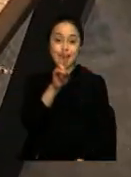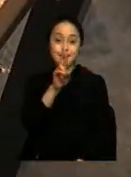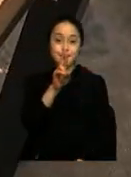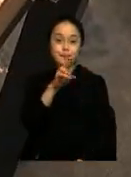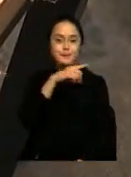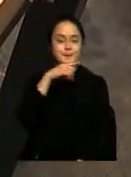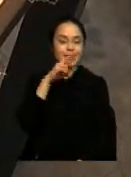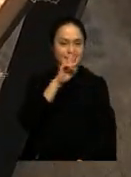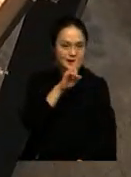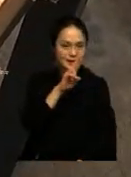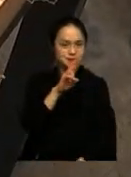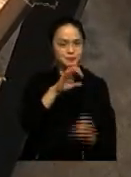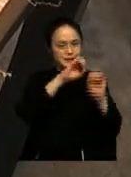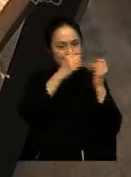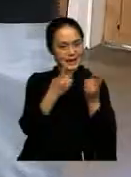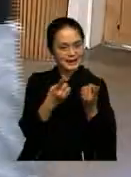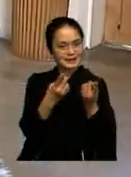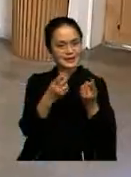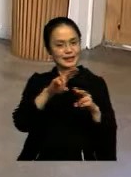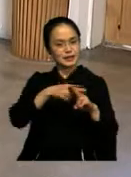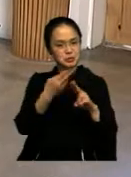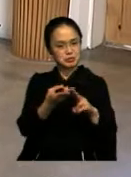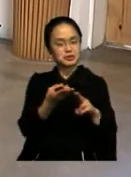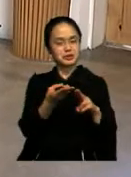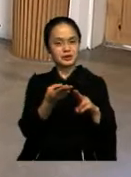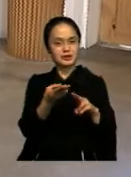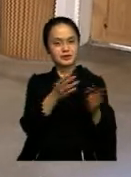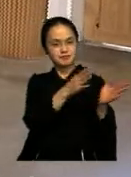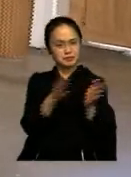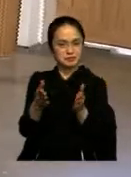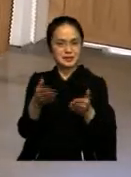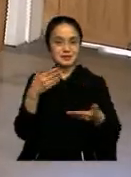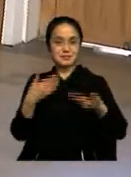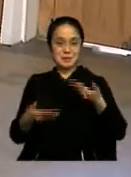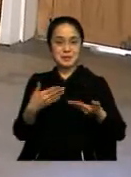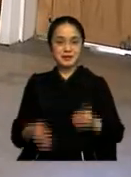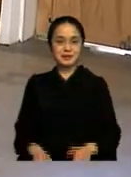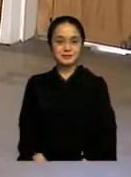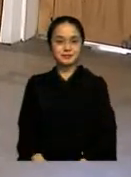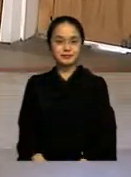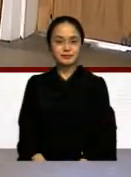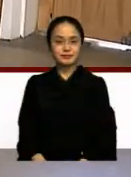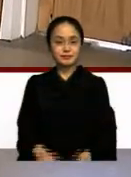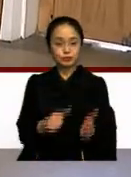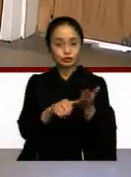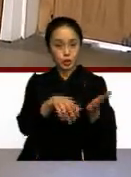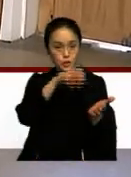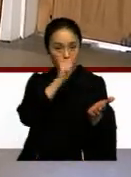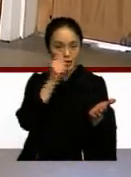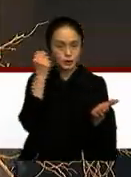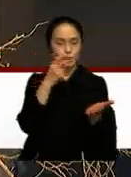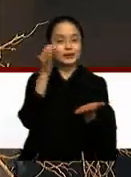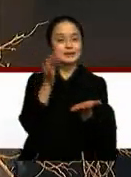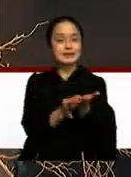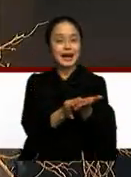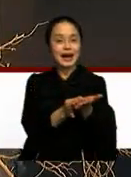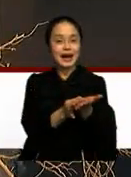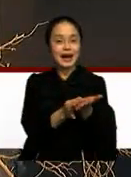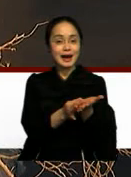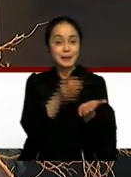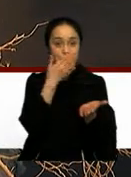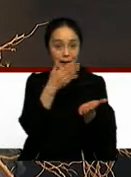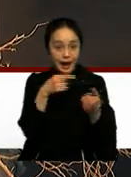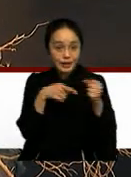소비자의 부담을 줄였습니다. 설시장 겨냥이 착한 가격대로 가능한 이유는 지난해부터 직거래 방식을